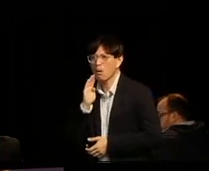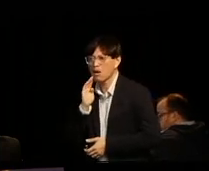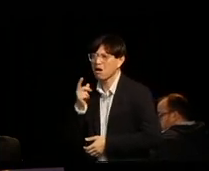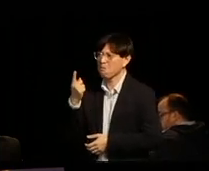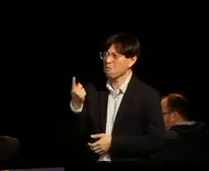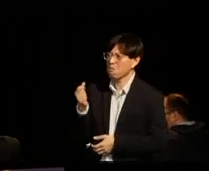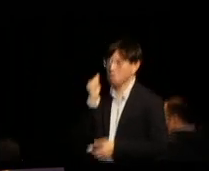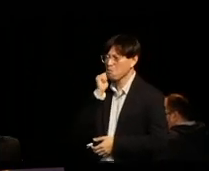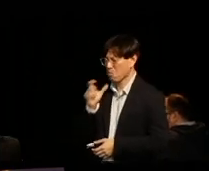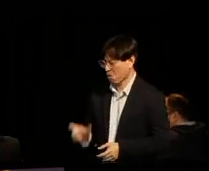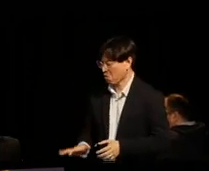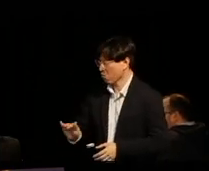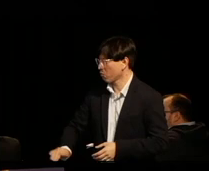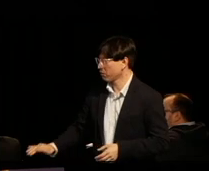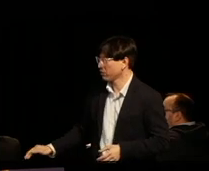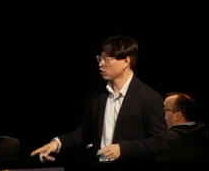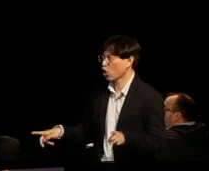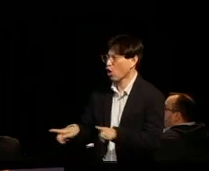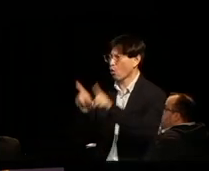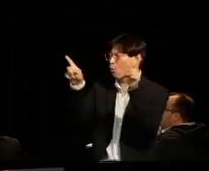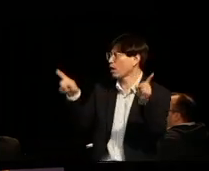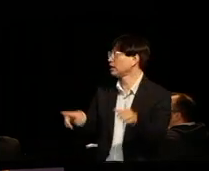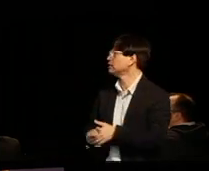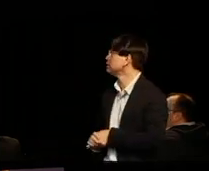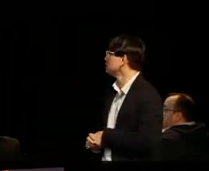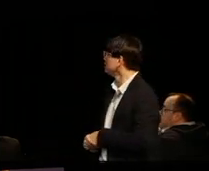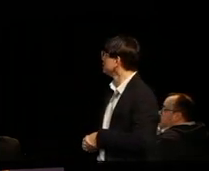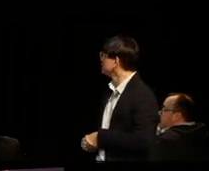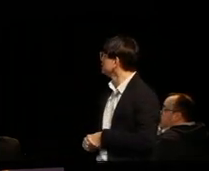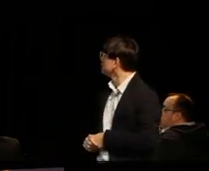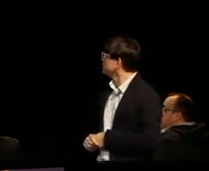va bene uguale Ok bene